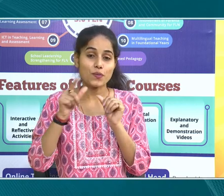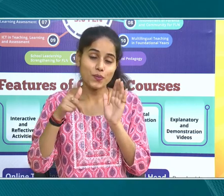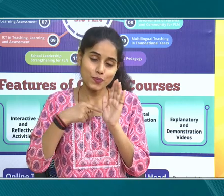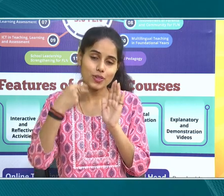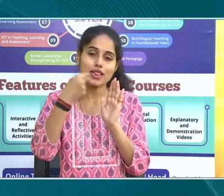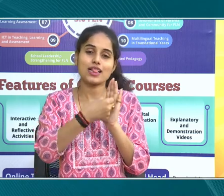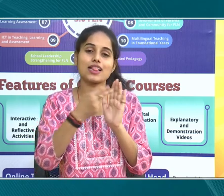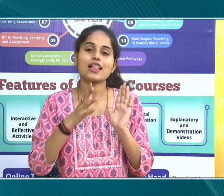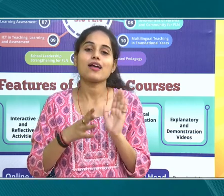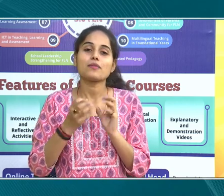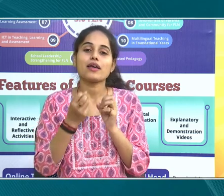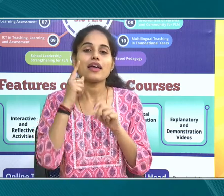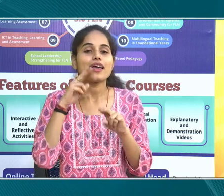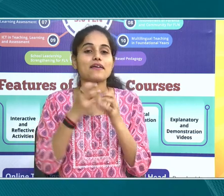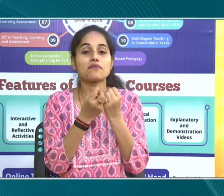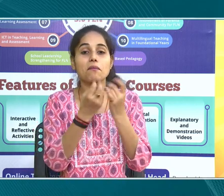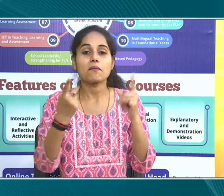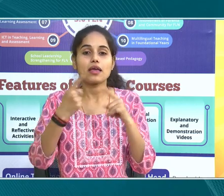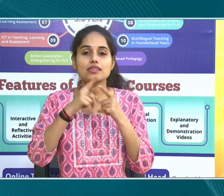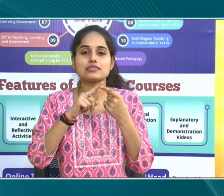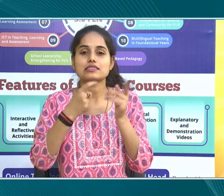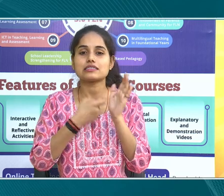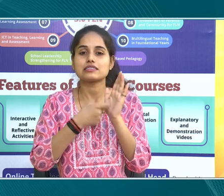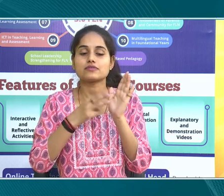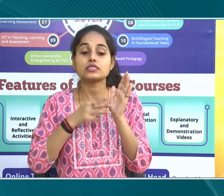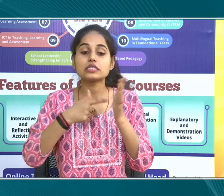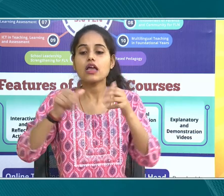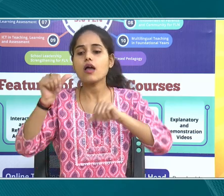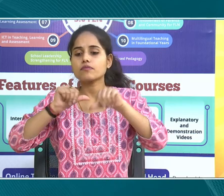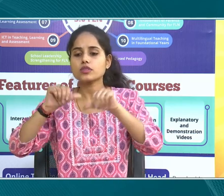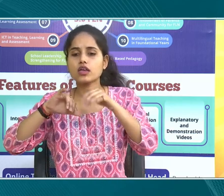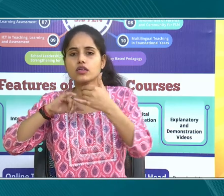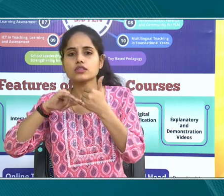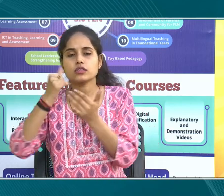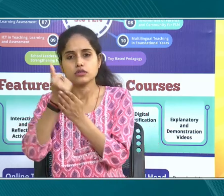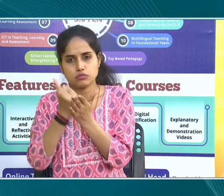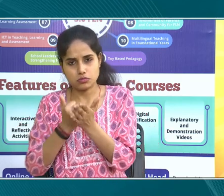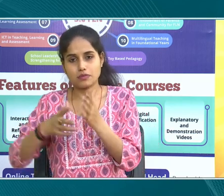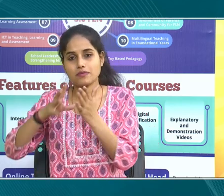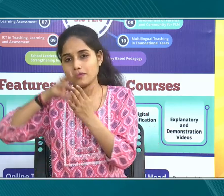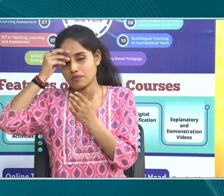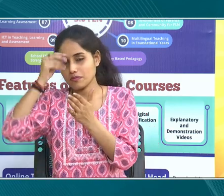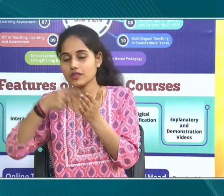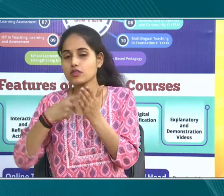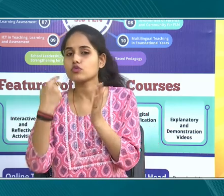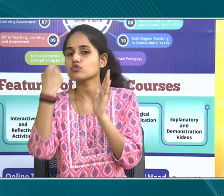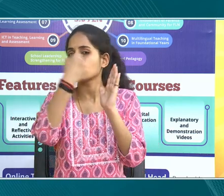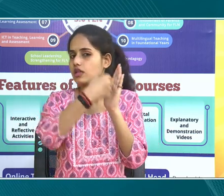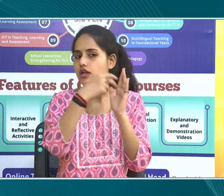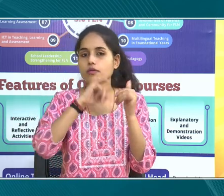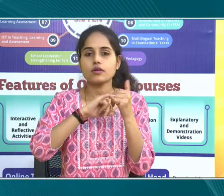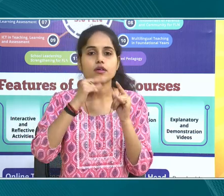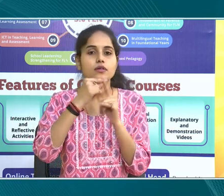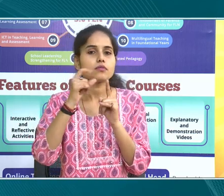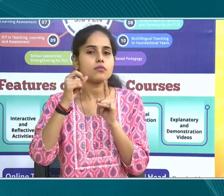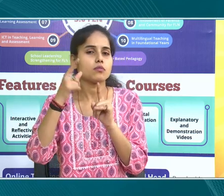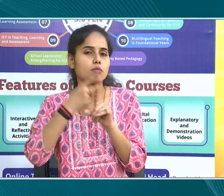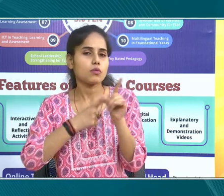जहां वो पढ़ना पढ़ चुके होंगे या पढ़ने वाले होंगे तो हम इसमें भी पॉलिनॉमियल तो अब आप